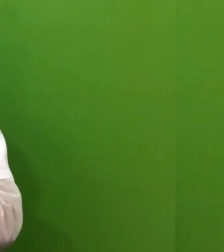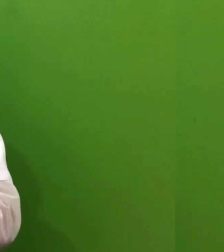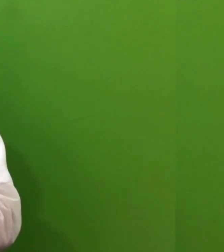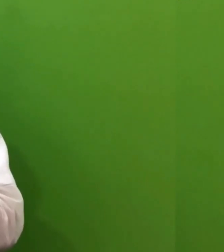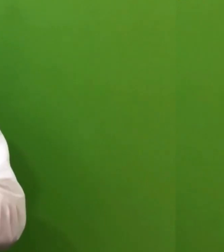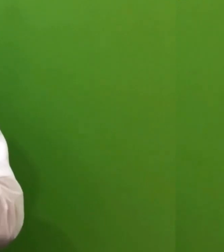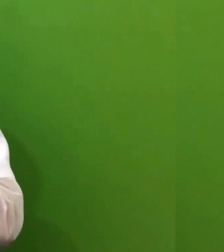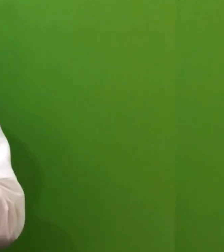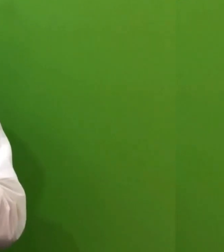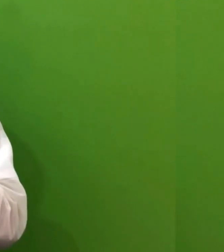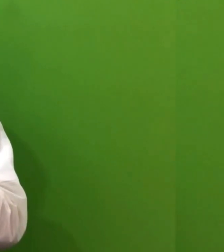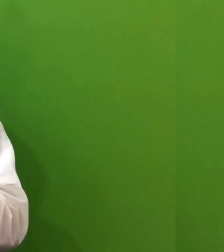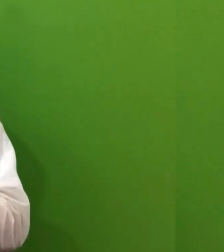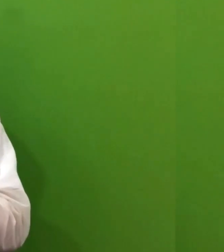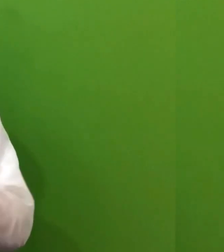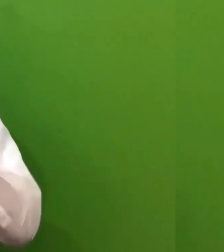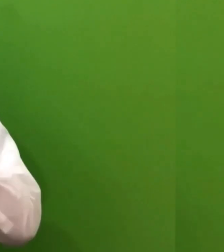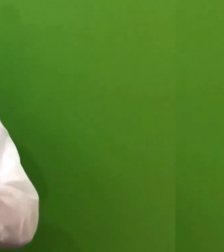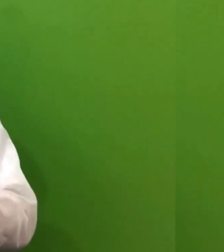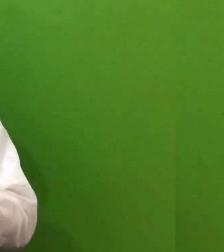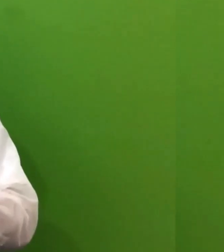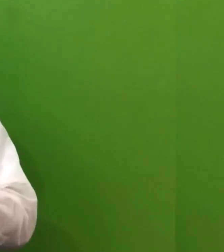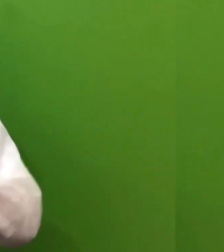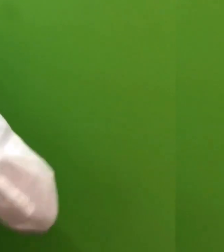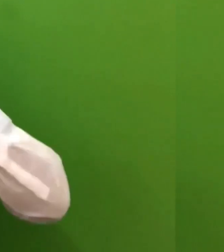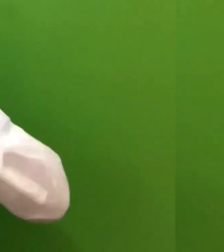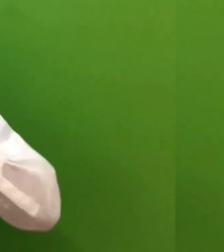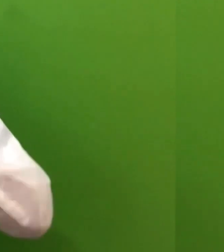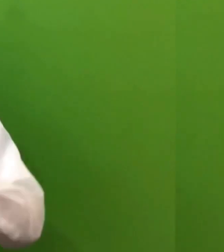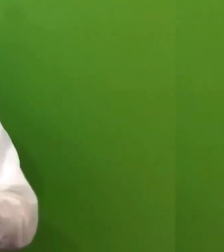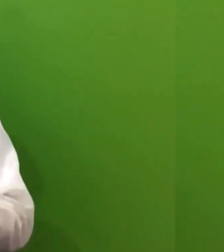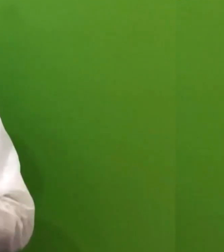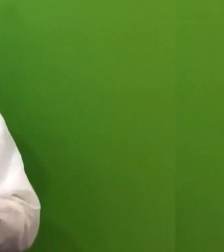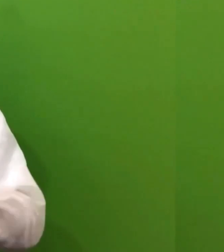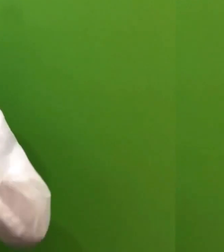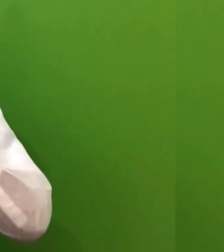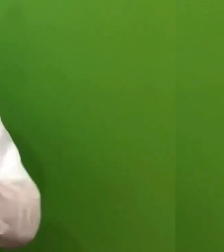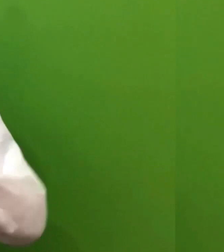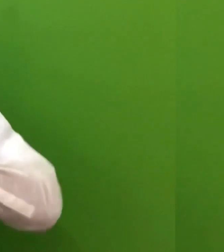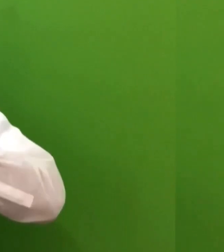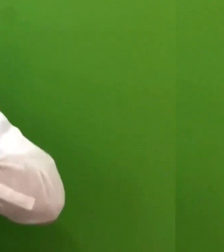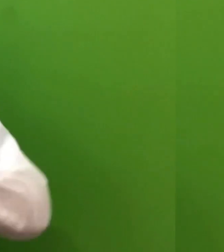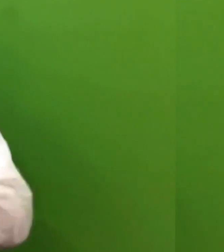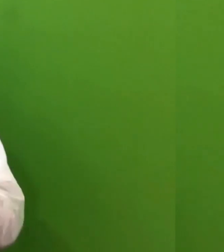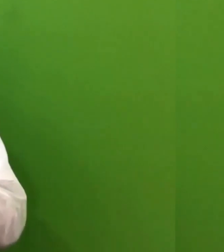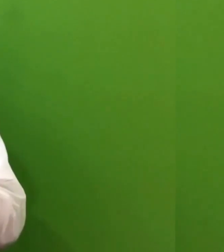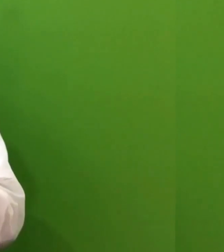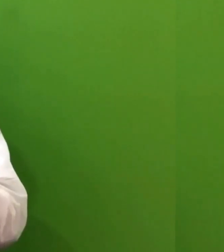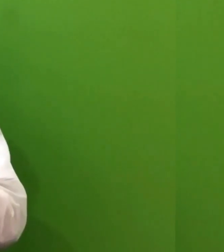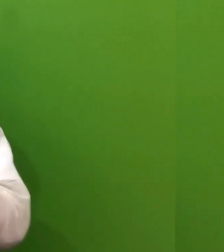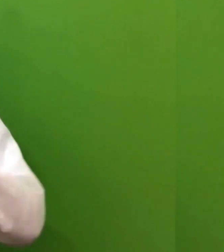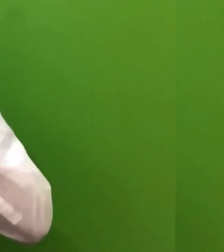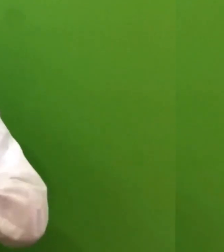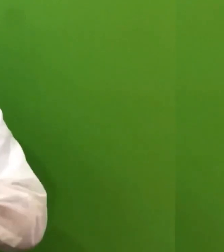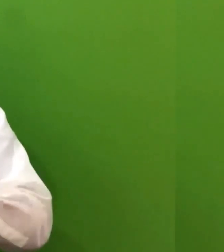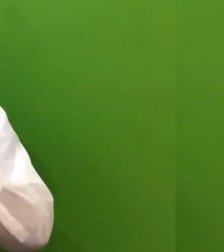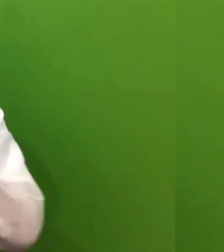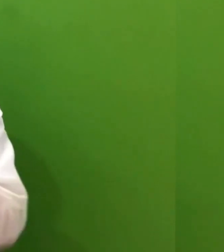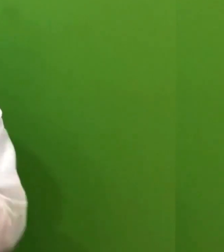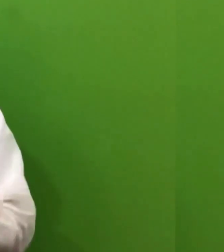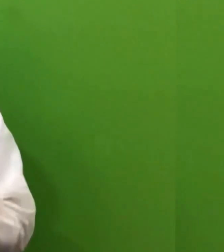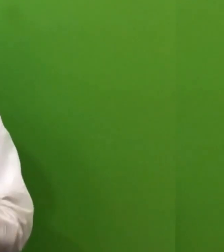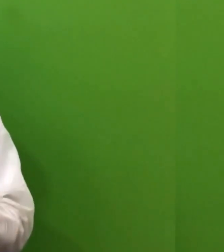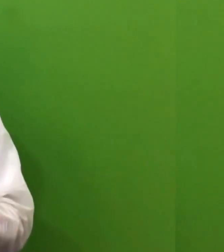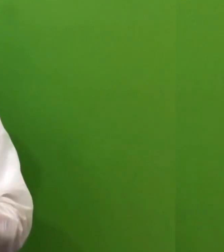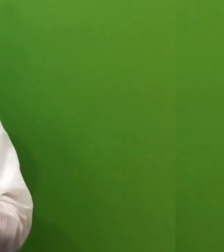RUTC 방송을 통해 237 나라와 5천 종족에게 복음이 전파되어서